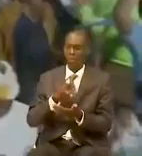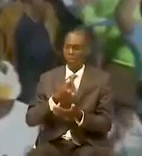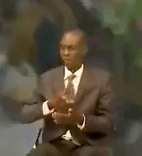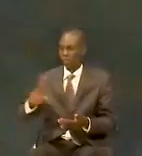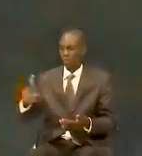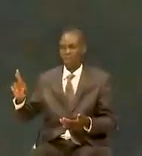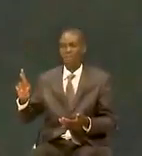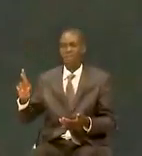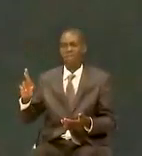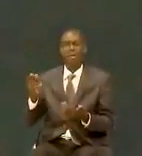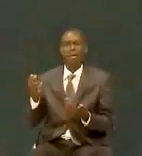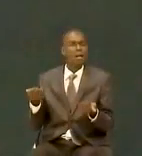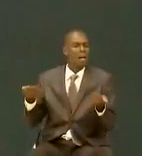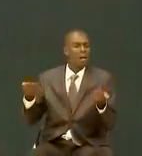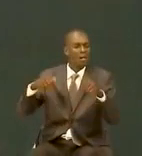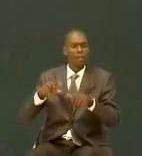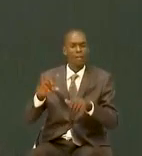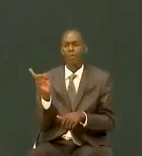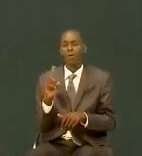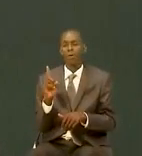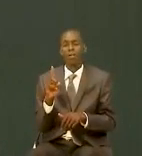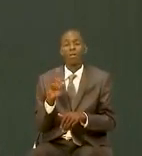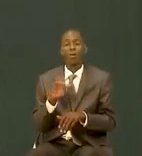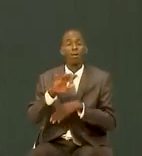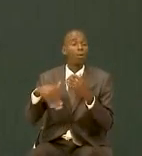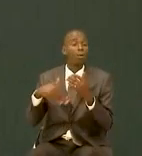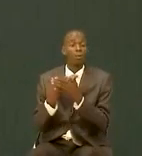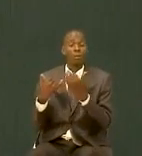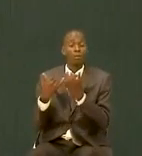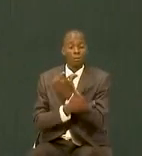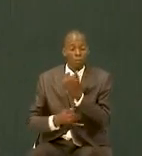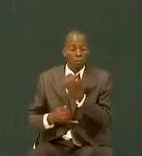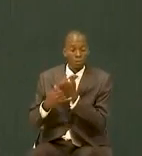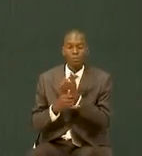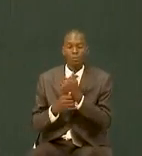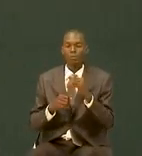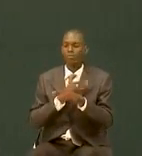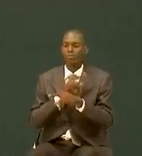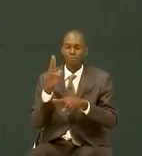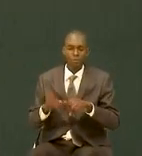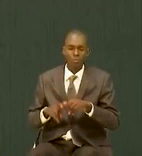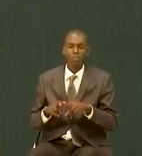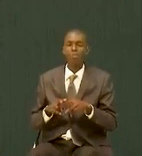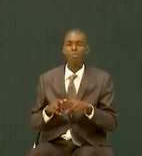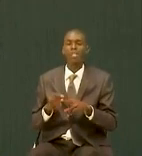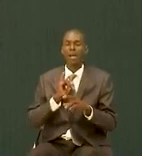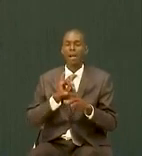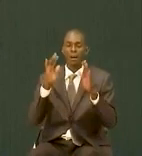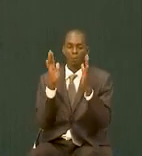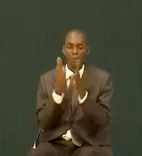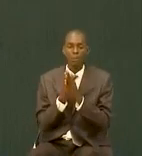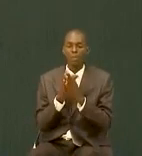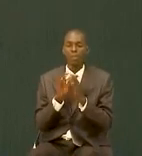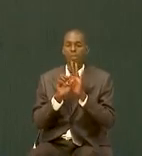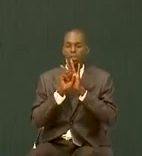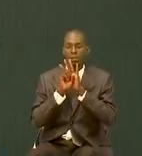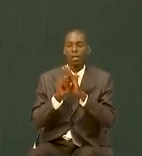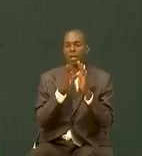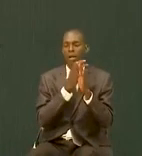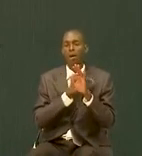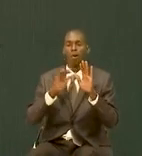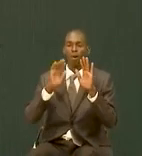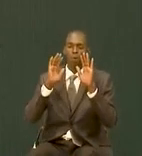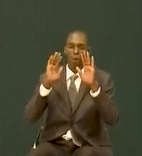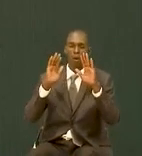nri, ebe ọbụla, n'obodo niile, mba niile, ọgbọ mba niile, ana m arịọ ihe ịrịba ama na ọlụ